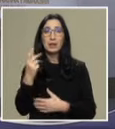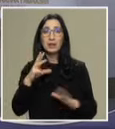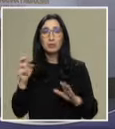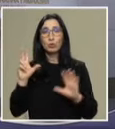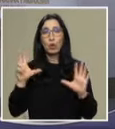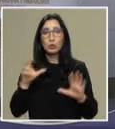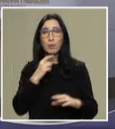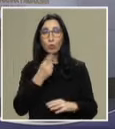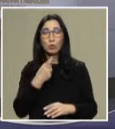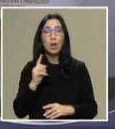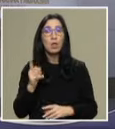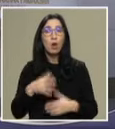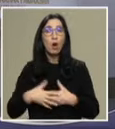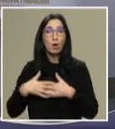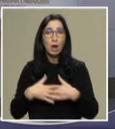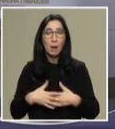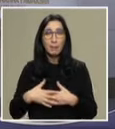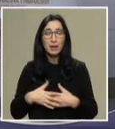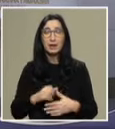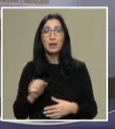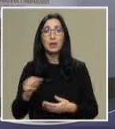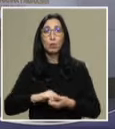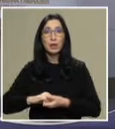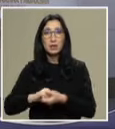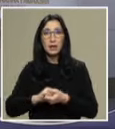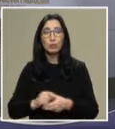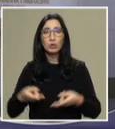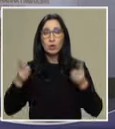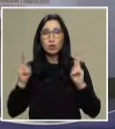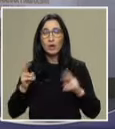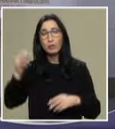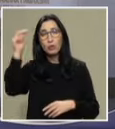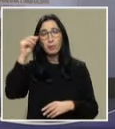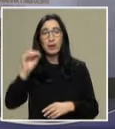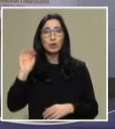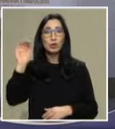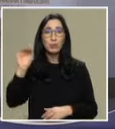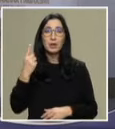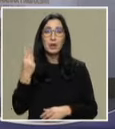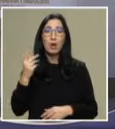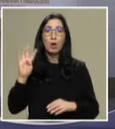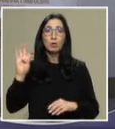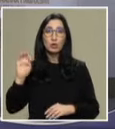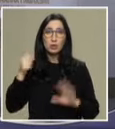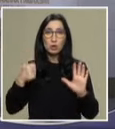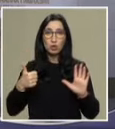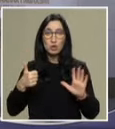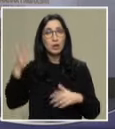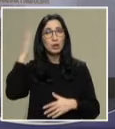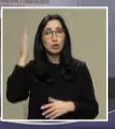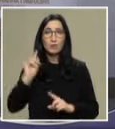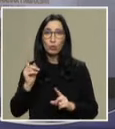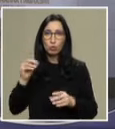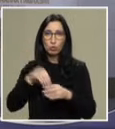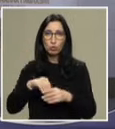Но САЩ и организаторите в Чикаго решават, че България ще бъде една от 46-те държави, които